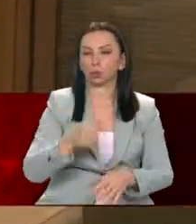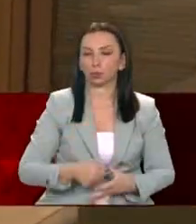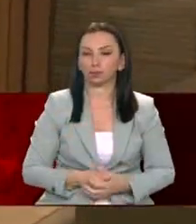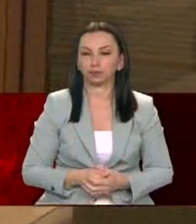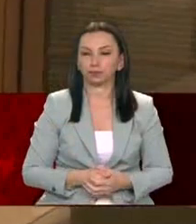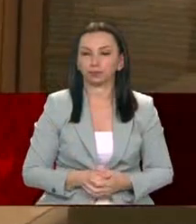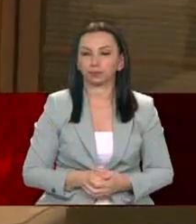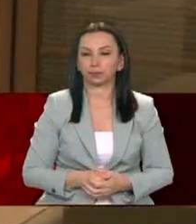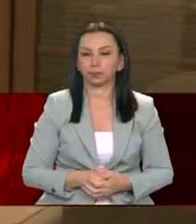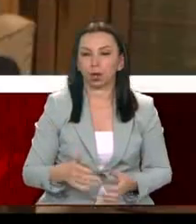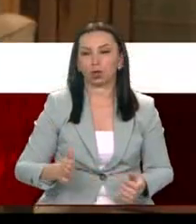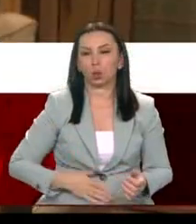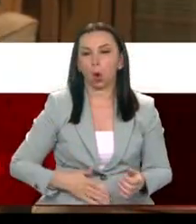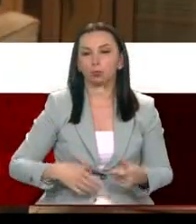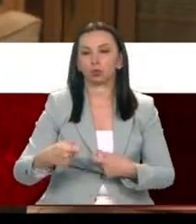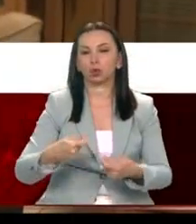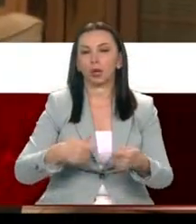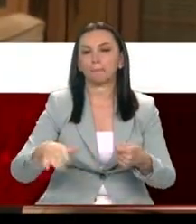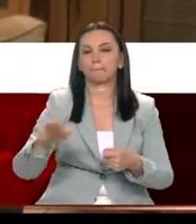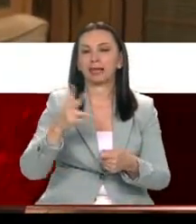Sonuçta doymuş bir piyasadayız. Hızlı bir